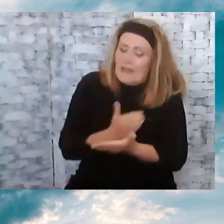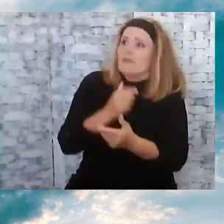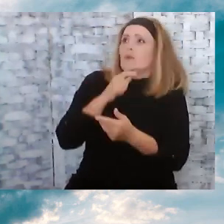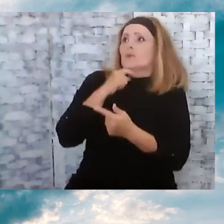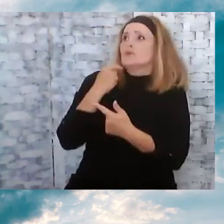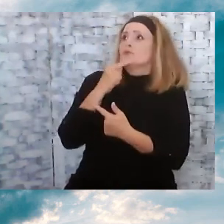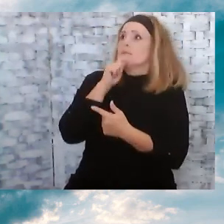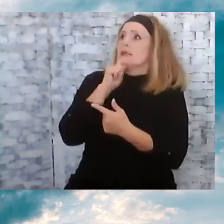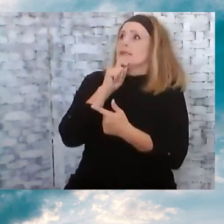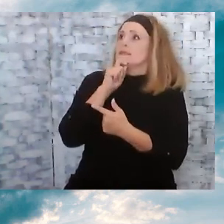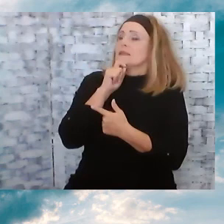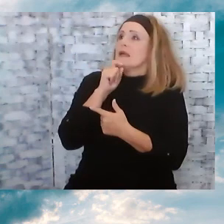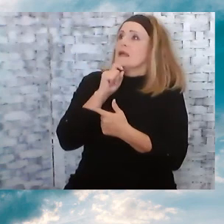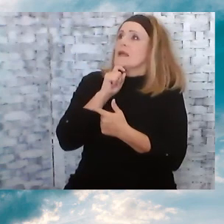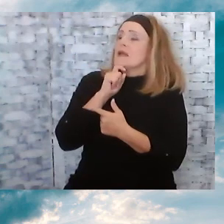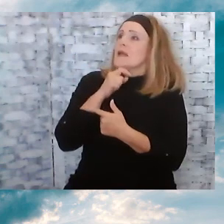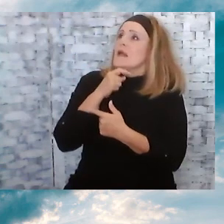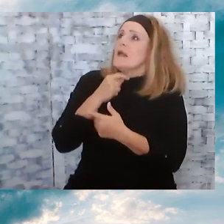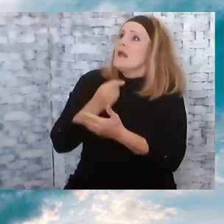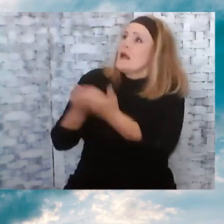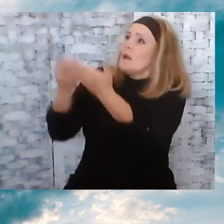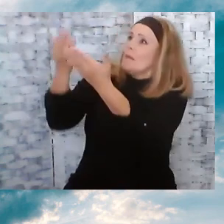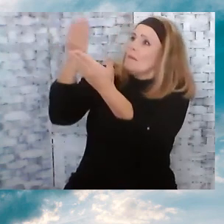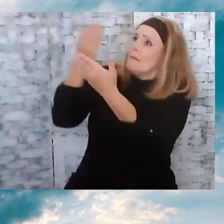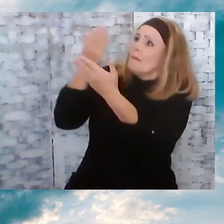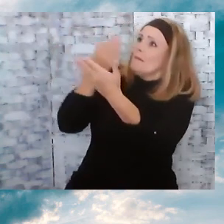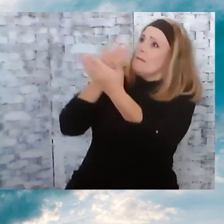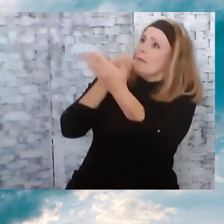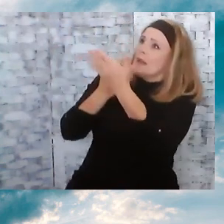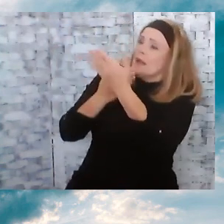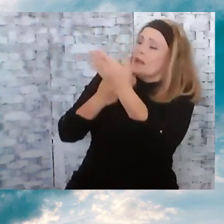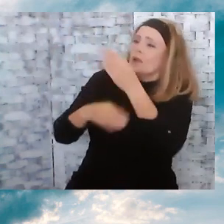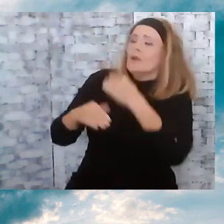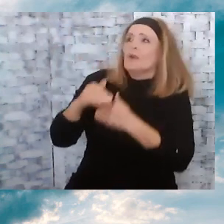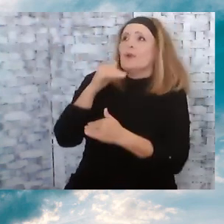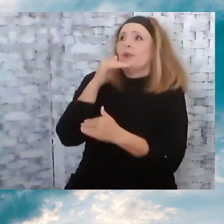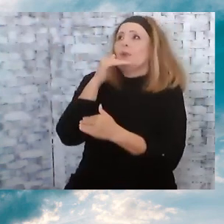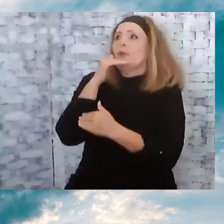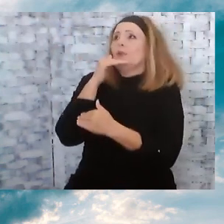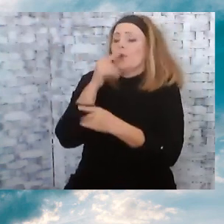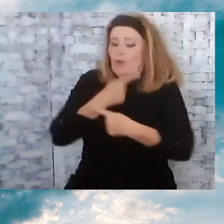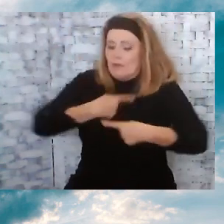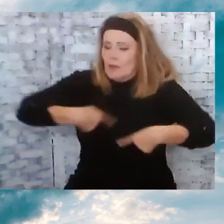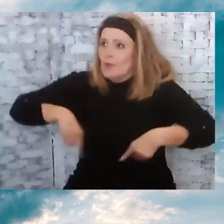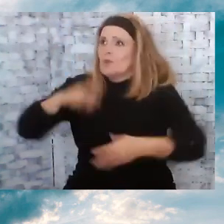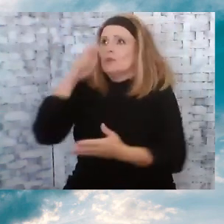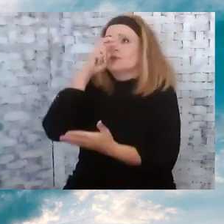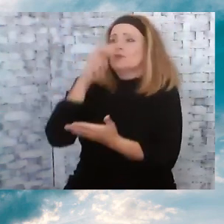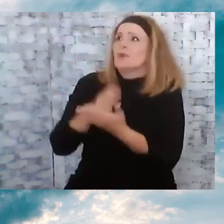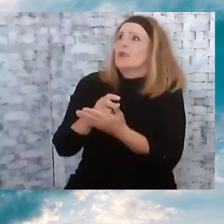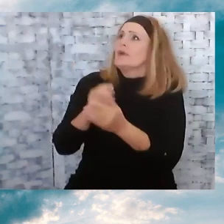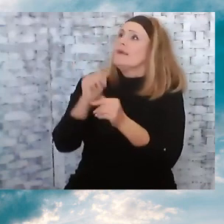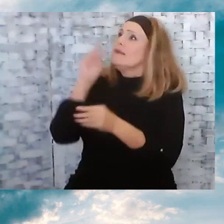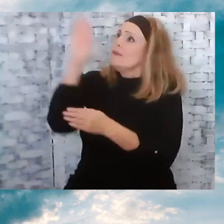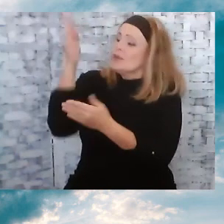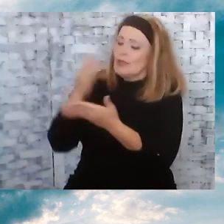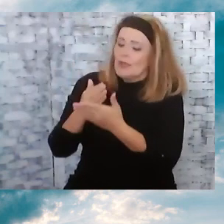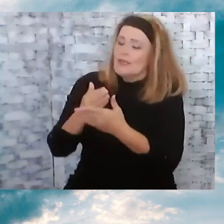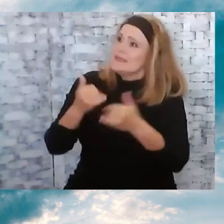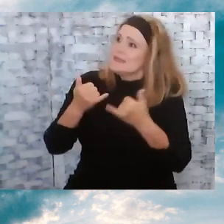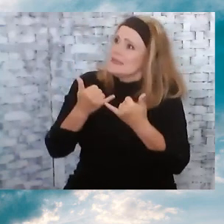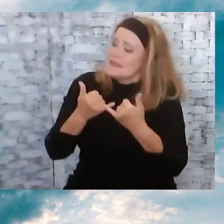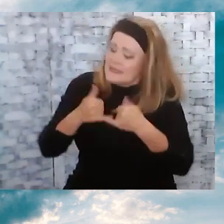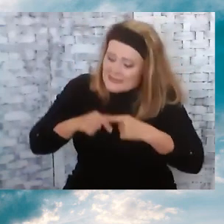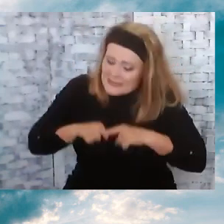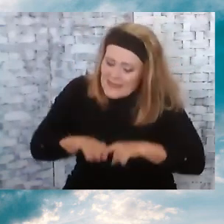kom, bring genesing, bring voorsiening, in die naam van Jesus, U is dieselfde